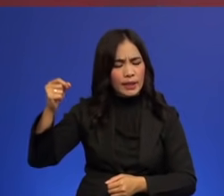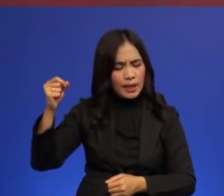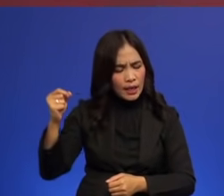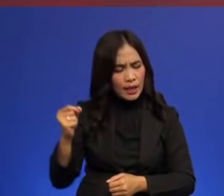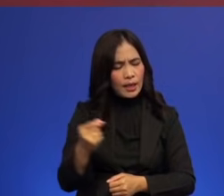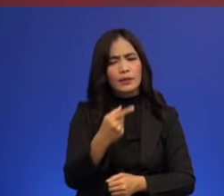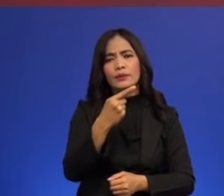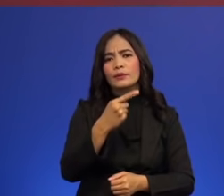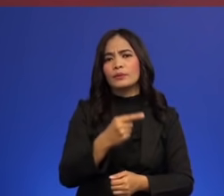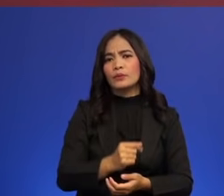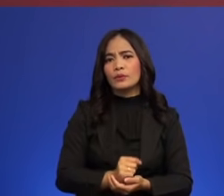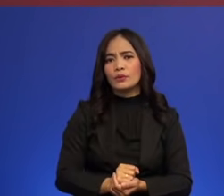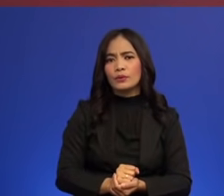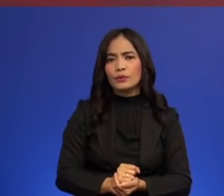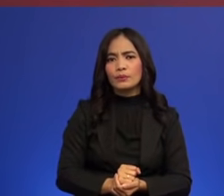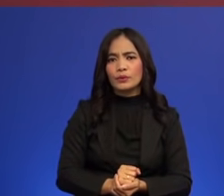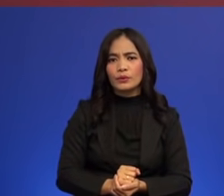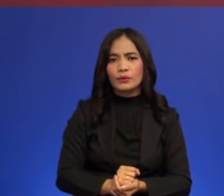Dengan